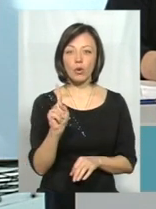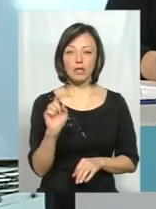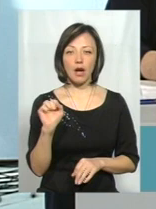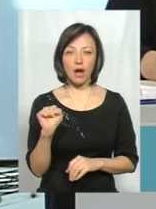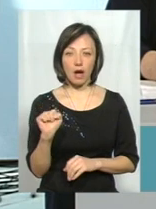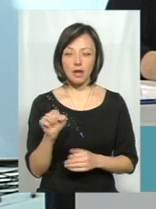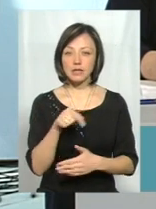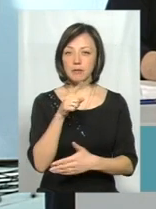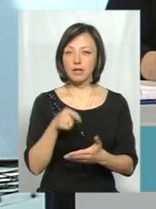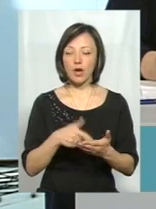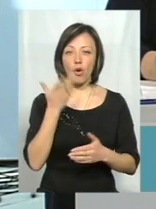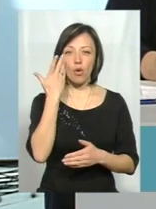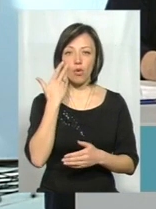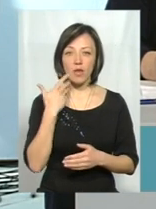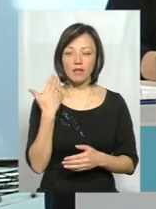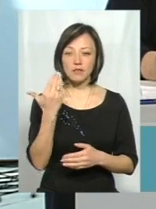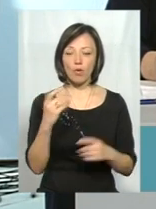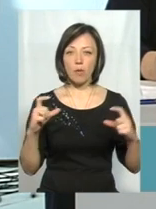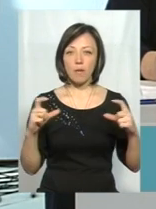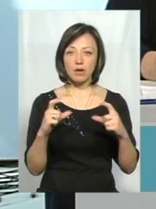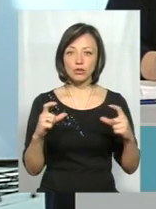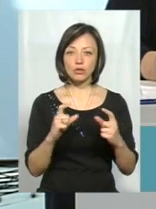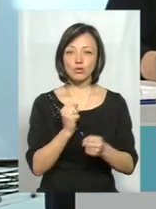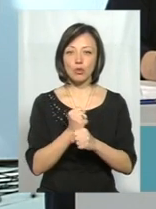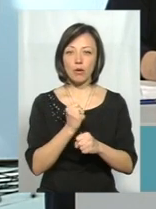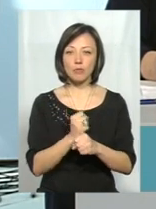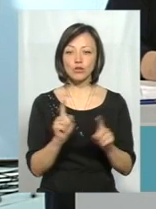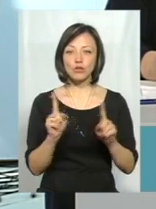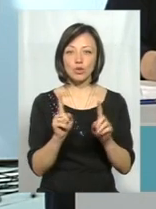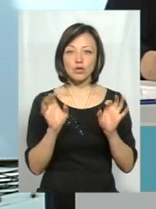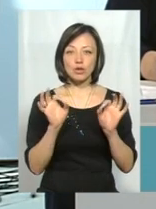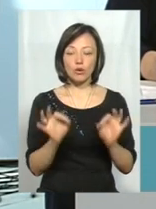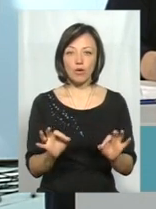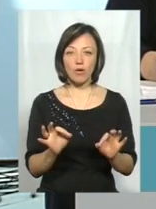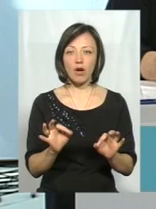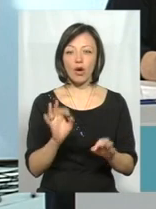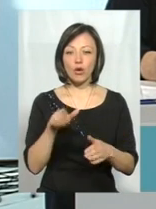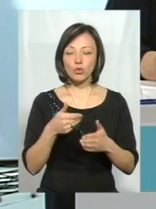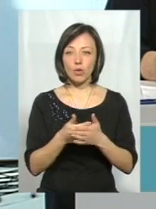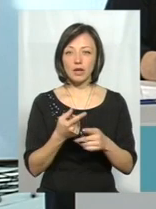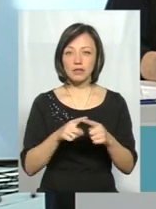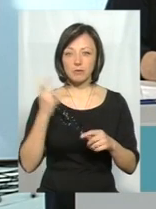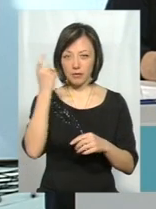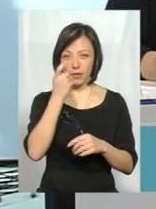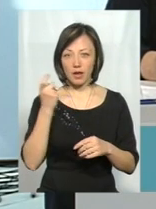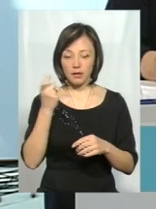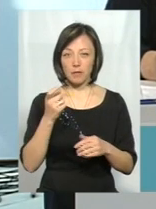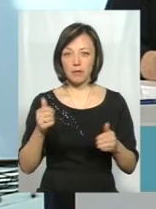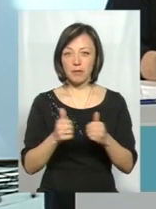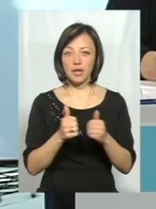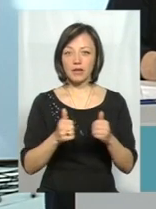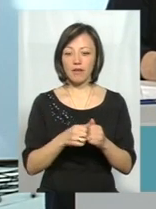То запитання, коли ви зі свого магазину зробите щось толкове, і доки там ці п'яниці мають нам під